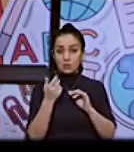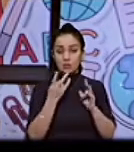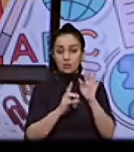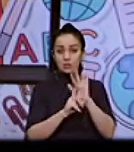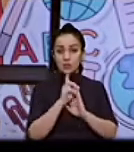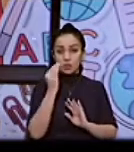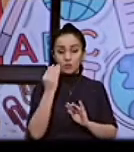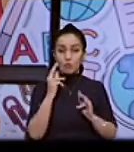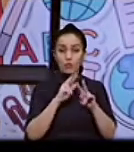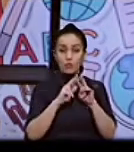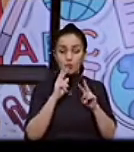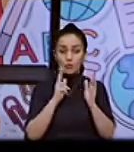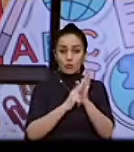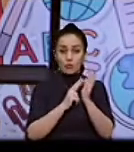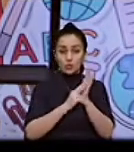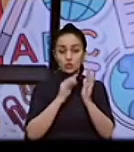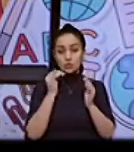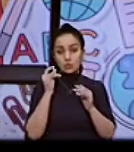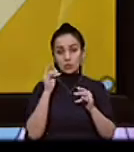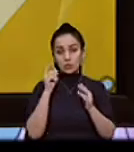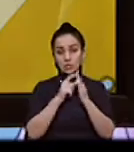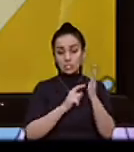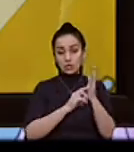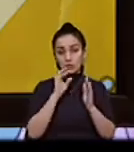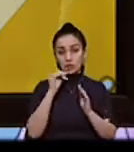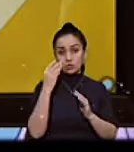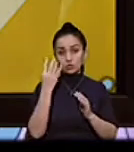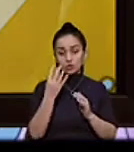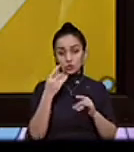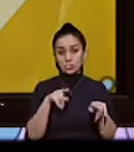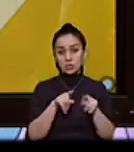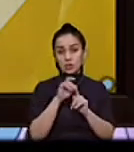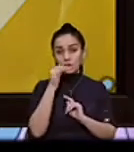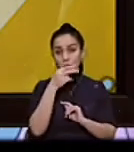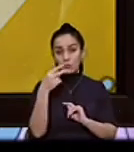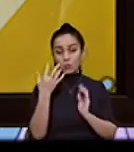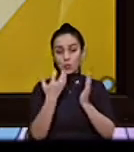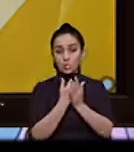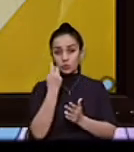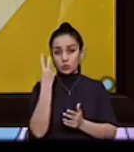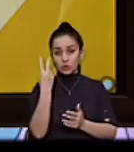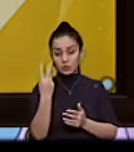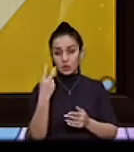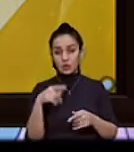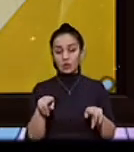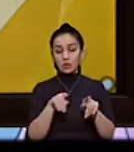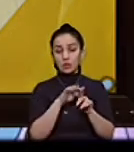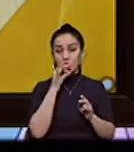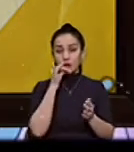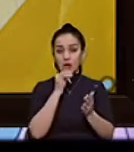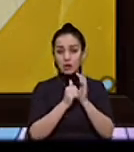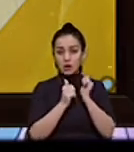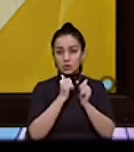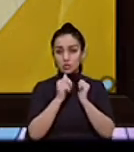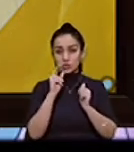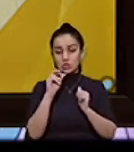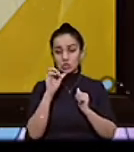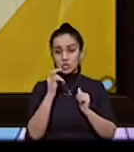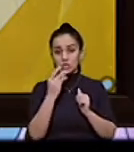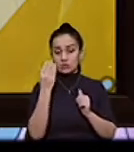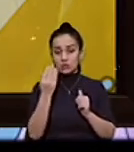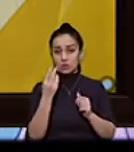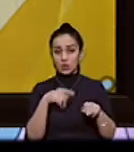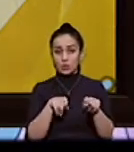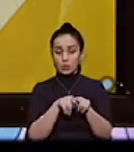должны сначала 8 разделить на 4, получим 2, и аккуратно отметить каждую